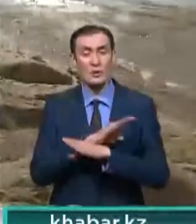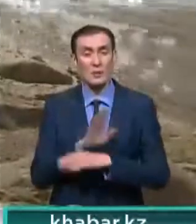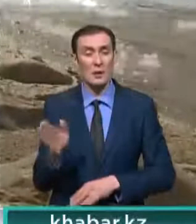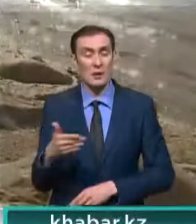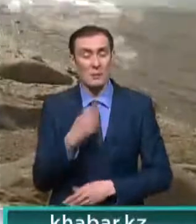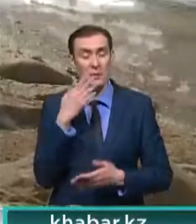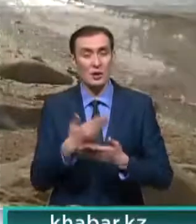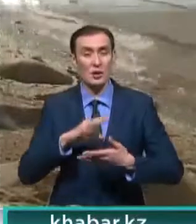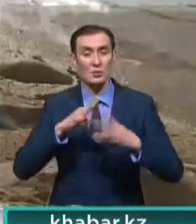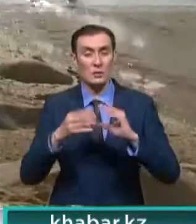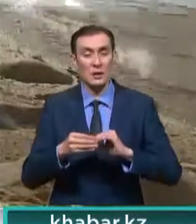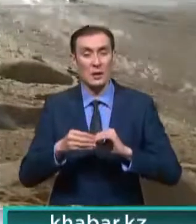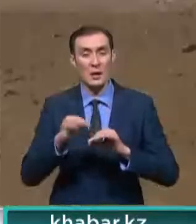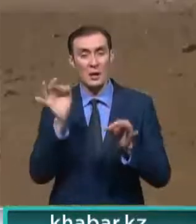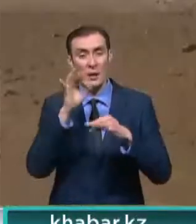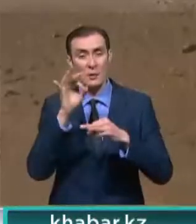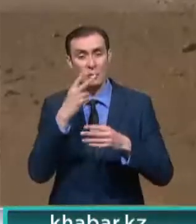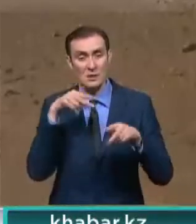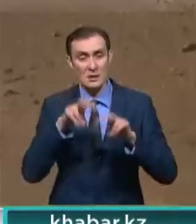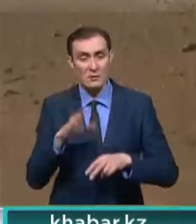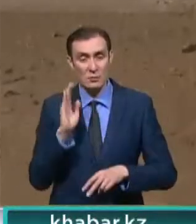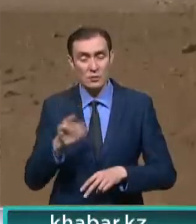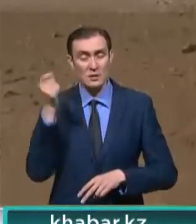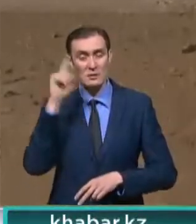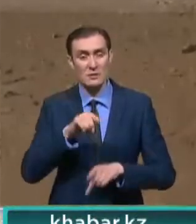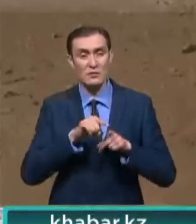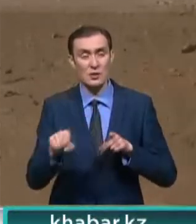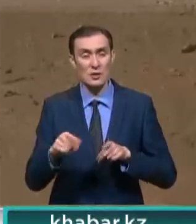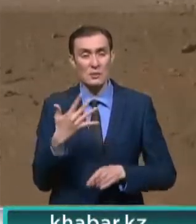рыб покажут результаты лабораторных исследований. Они будут известны в течение 5 дней.